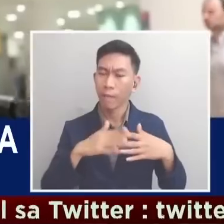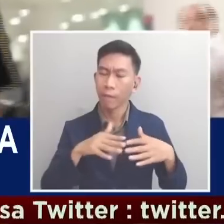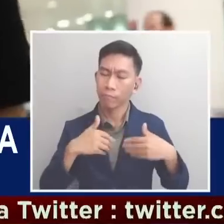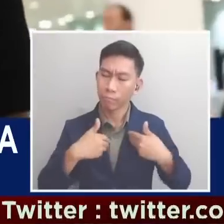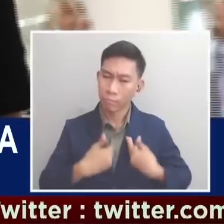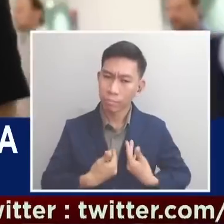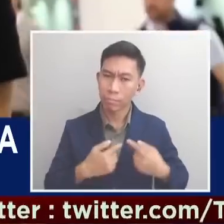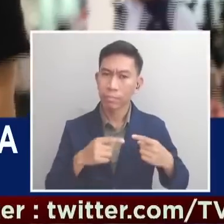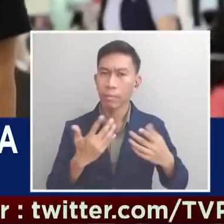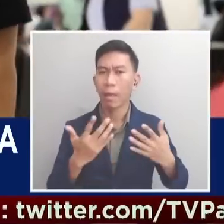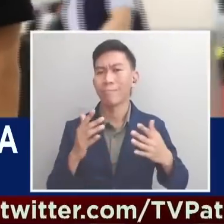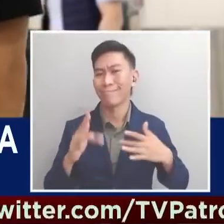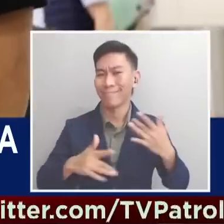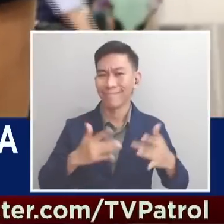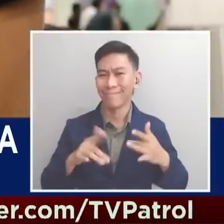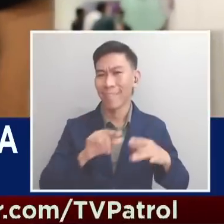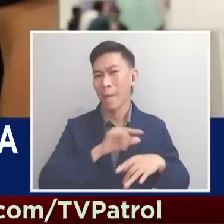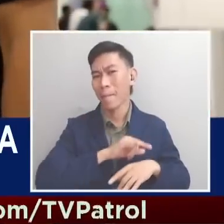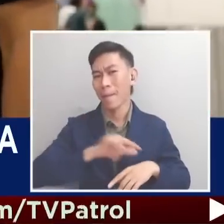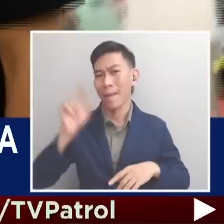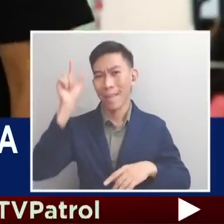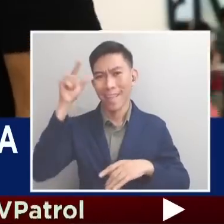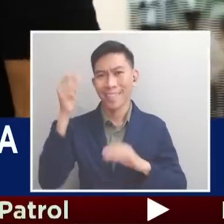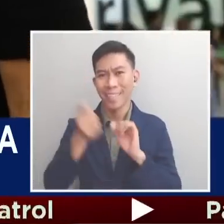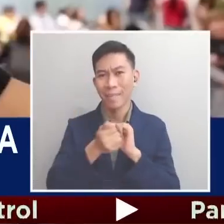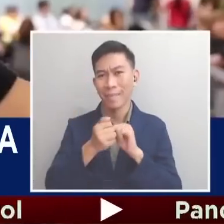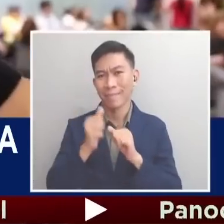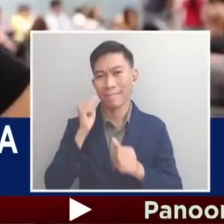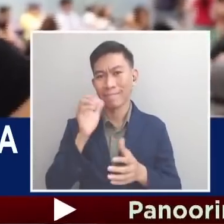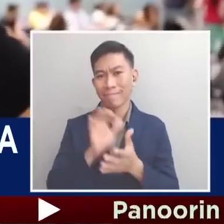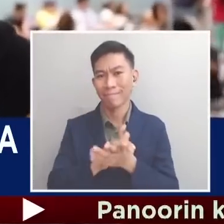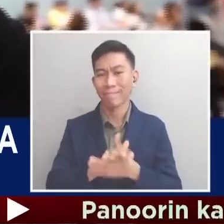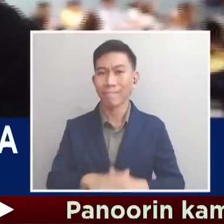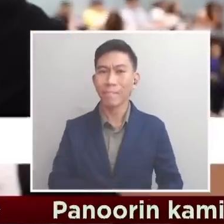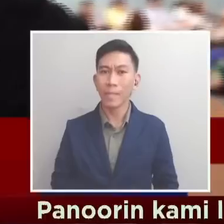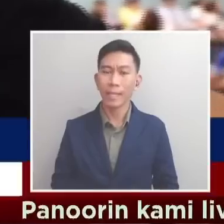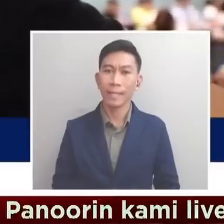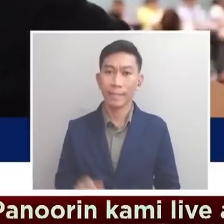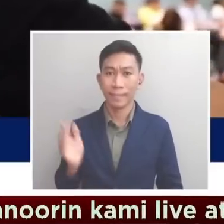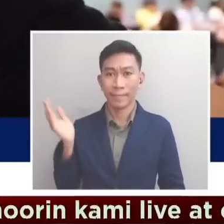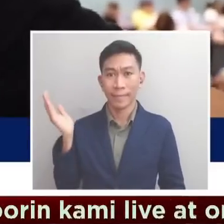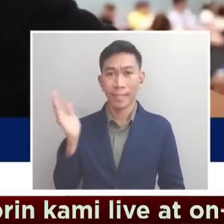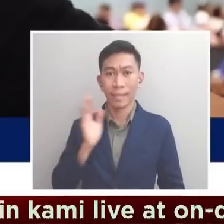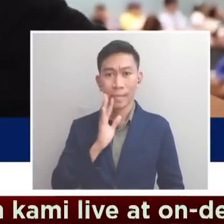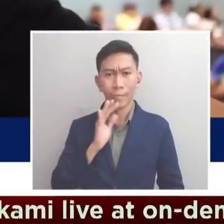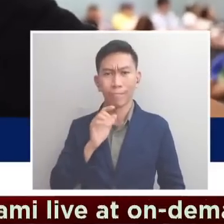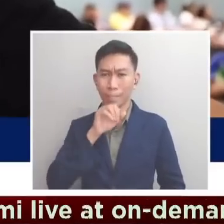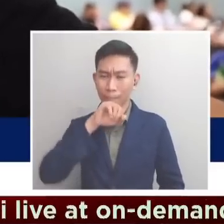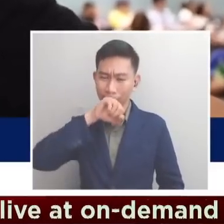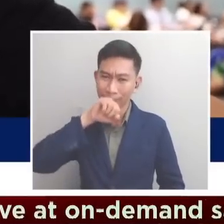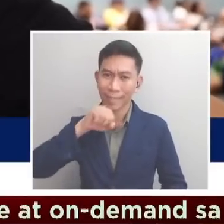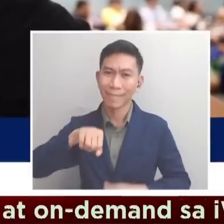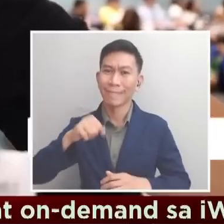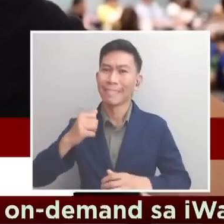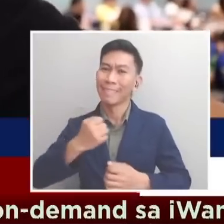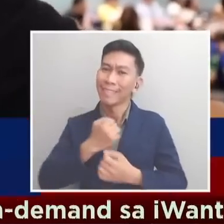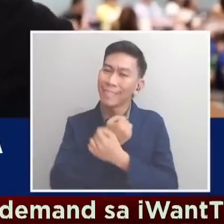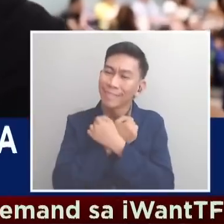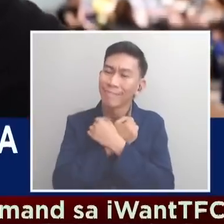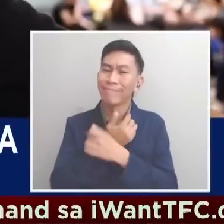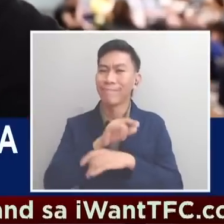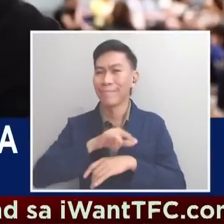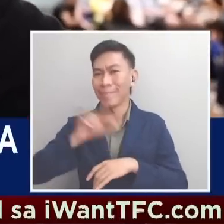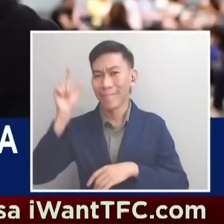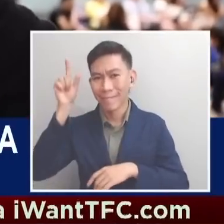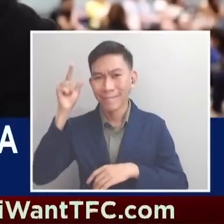London kasama ang kanyang asawang si Sarah Labati. We love going to London, so we're very excited every time we're here.